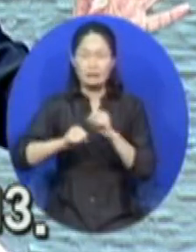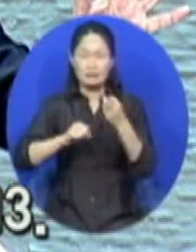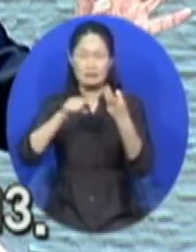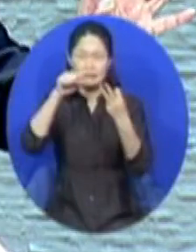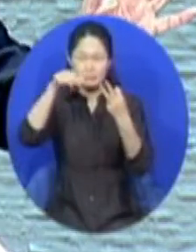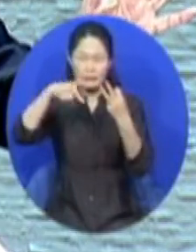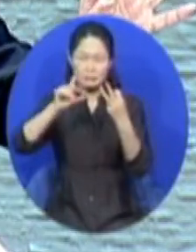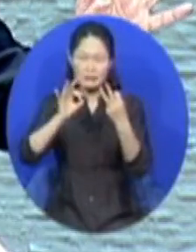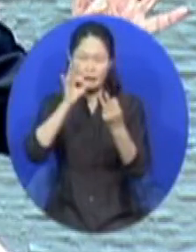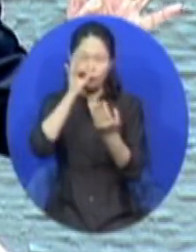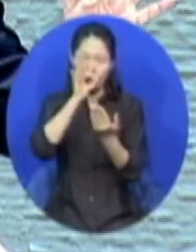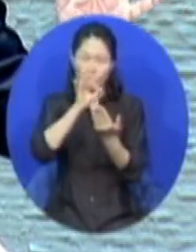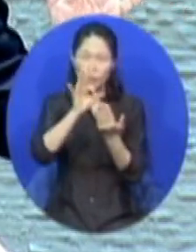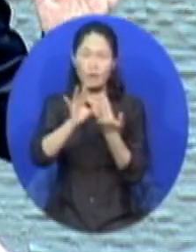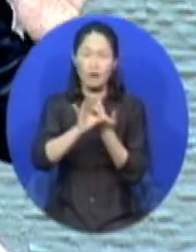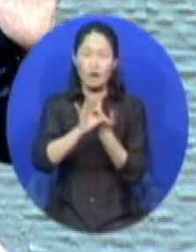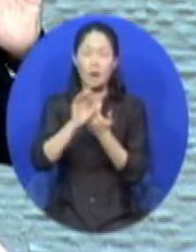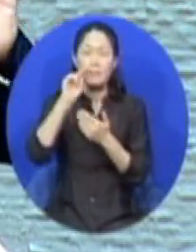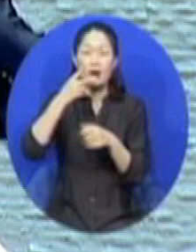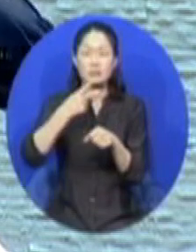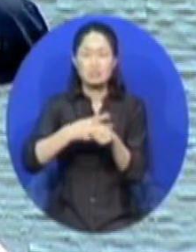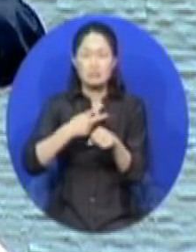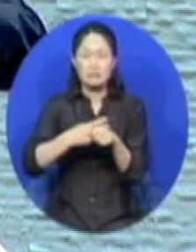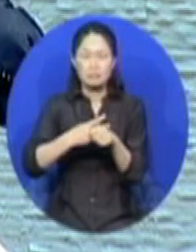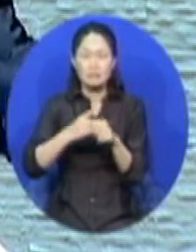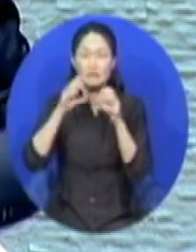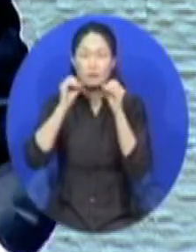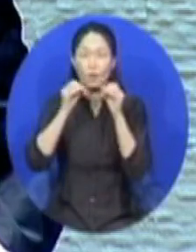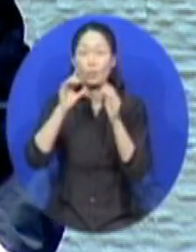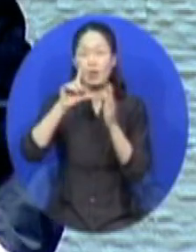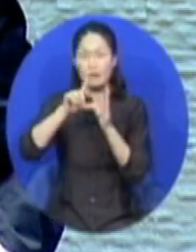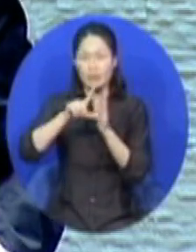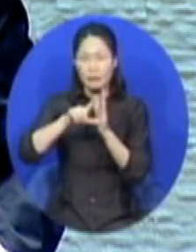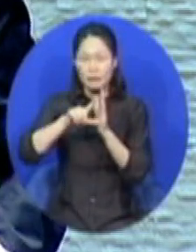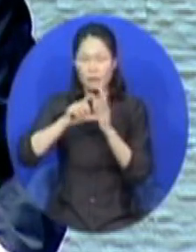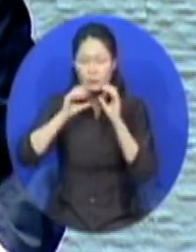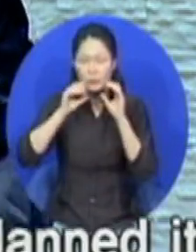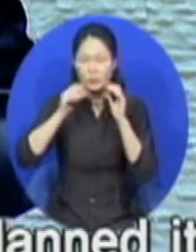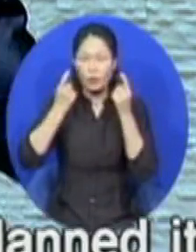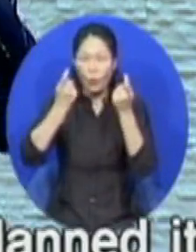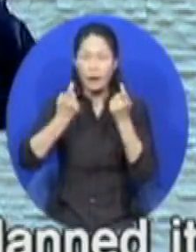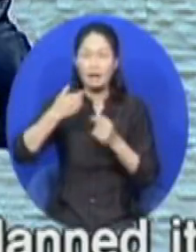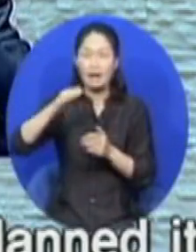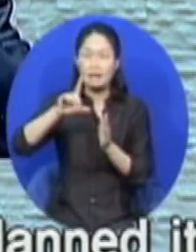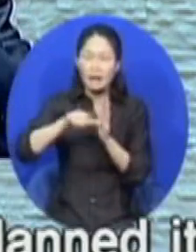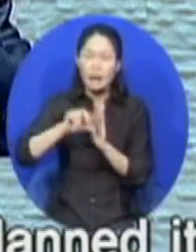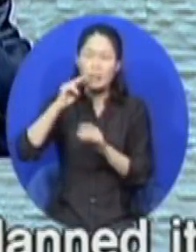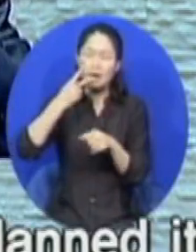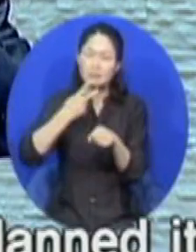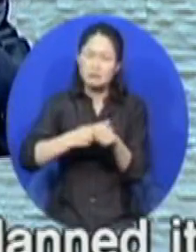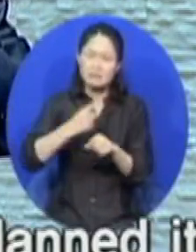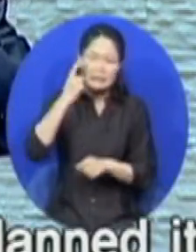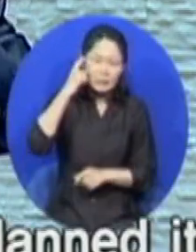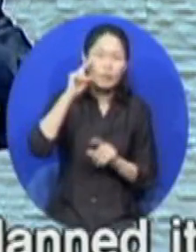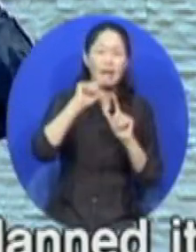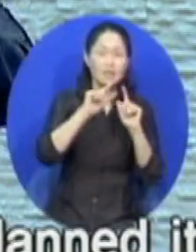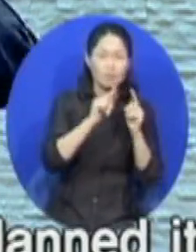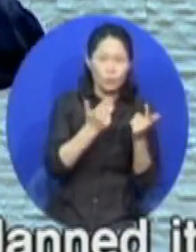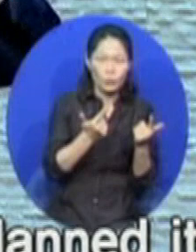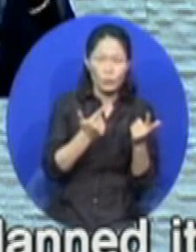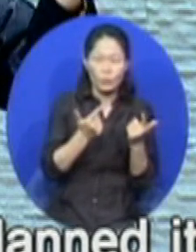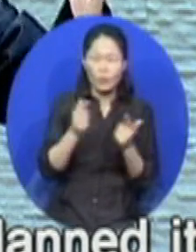보면 사도 바울이 이렇게 전도여행을 떠날 때 그 때 사도 바울의 생각도 아니었고